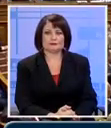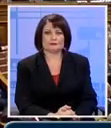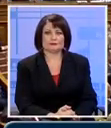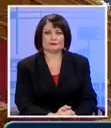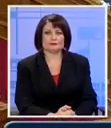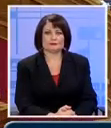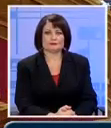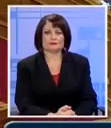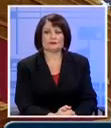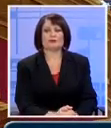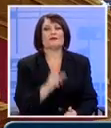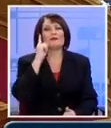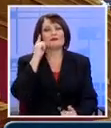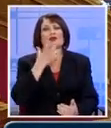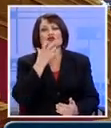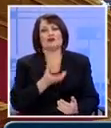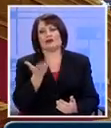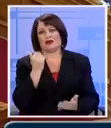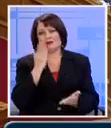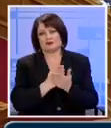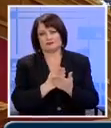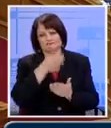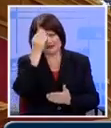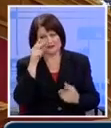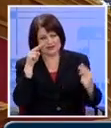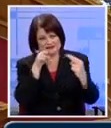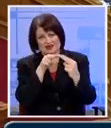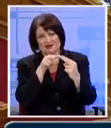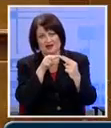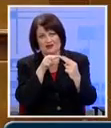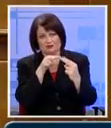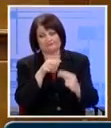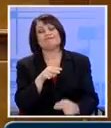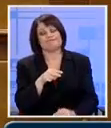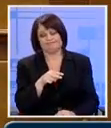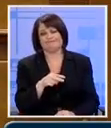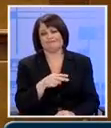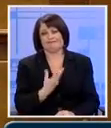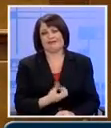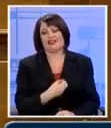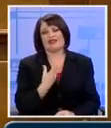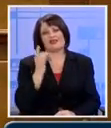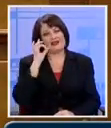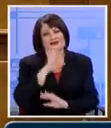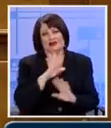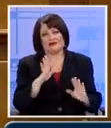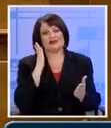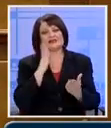Έχετε χάσει την αίσθηση του μέτρου και της σοβαρότητας, κύριε Τσίπρα, σας κοιτάω. Έχετε χάσει την αίσθηση του μέτρου και της